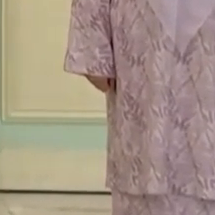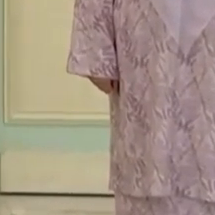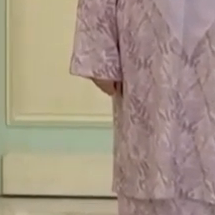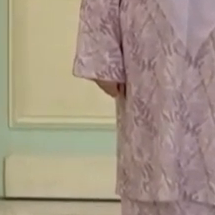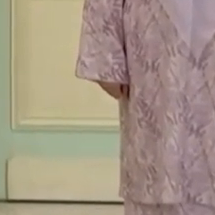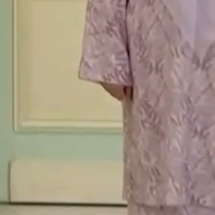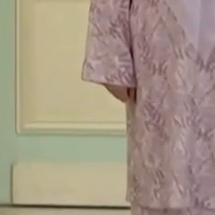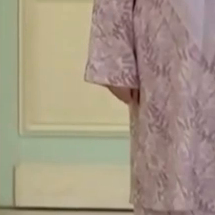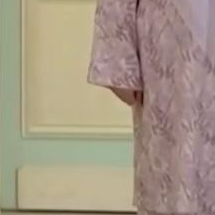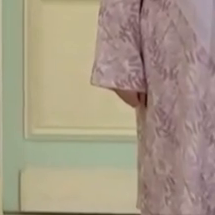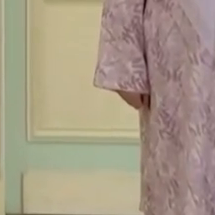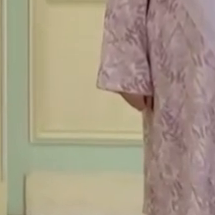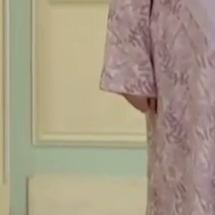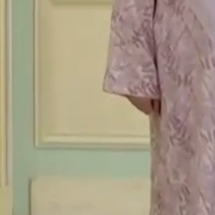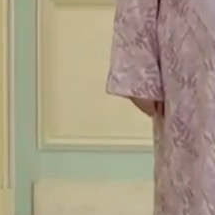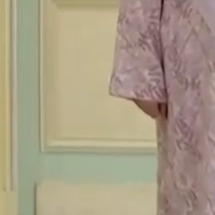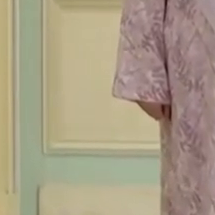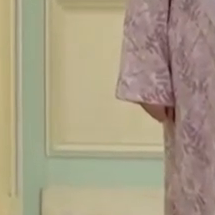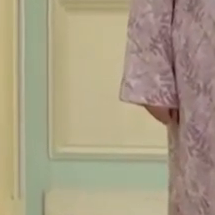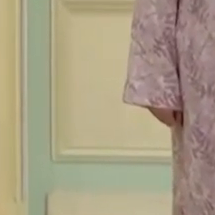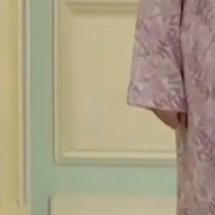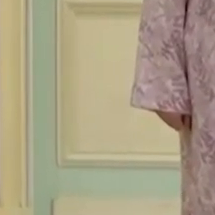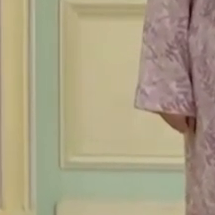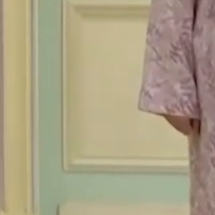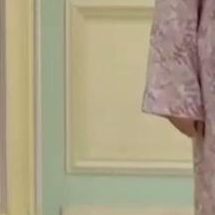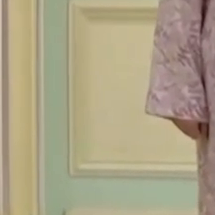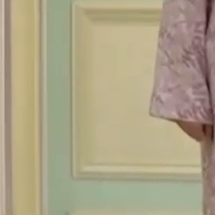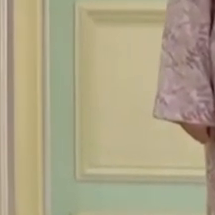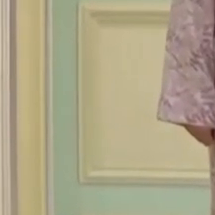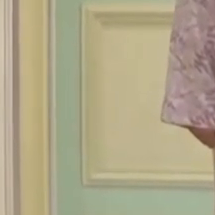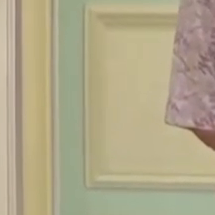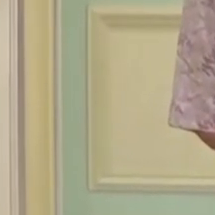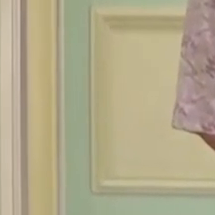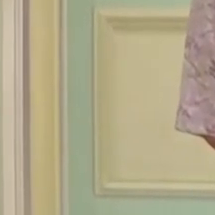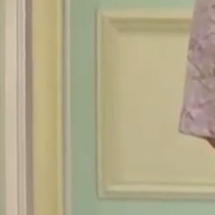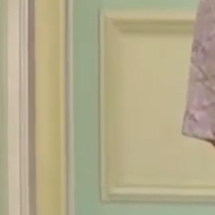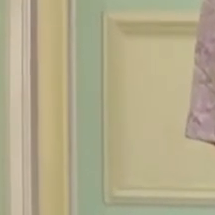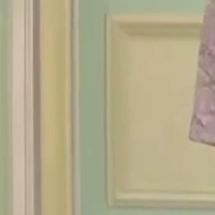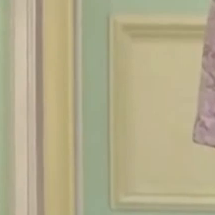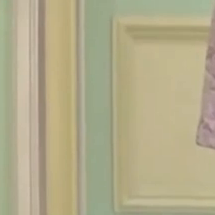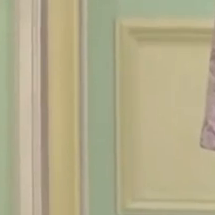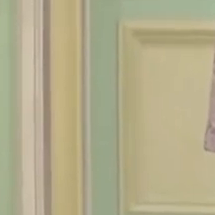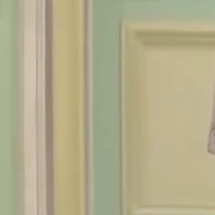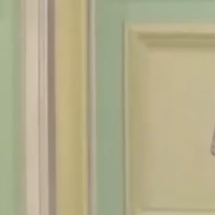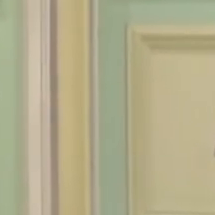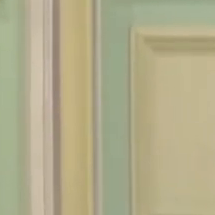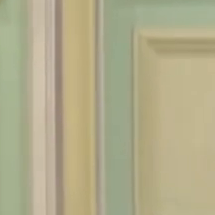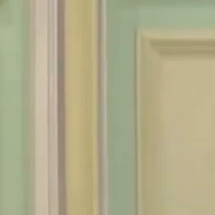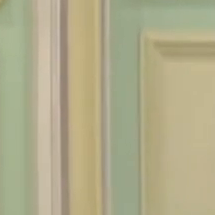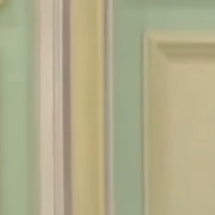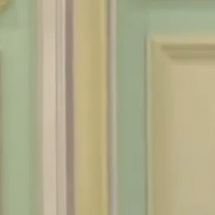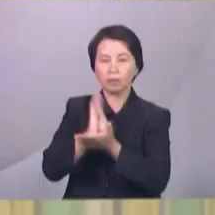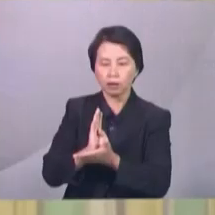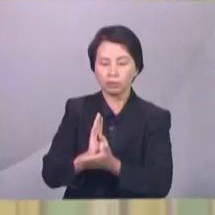Kawalan Pergerakan PKP. Terima kasih juga kepada ibu bapa kerana telah bersama-sama